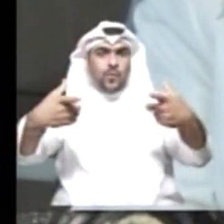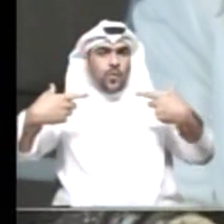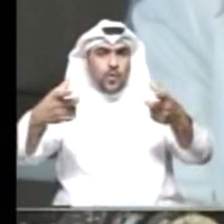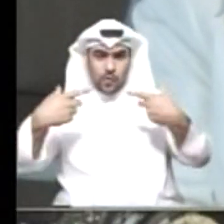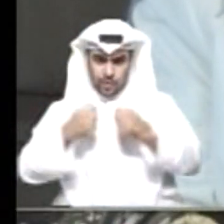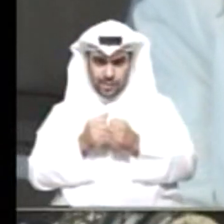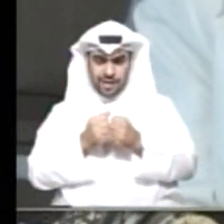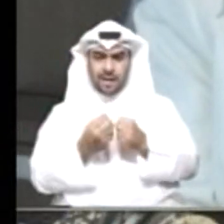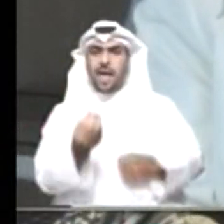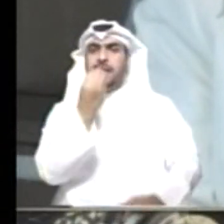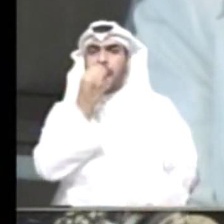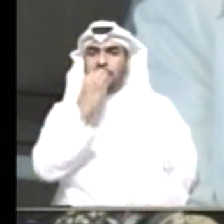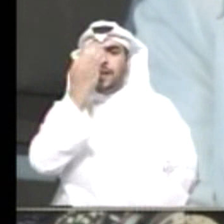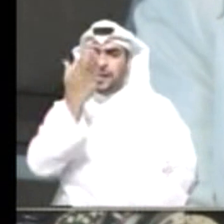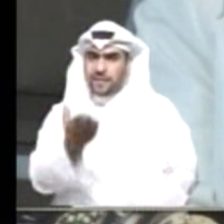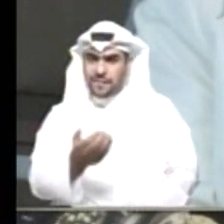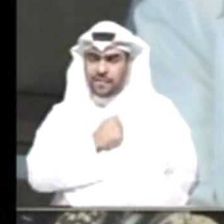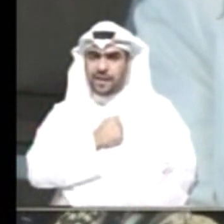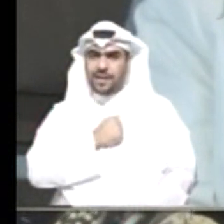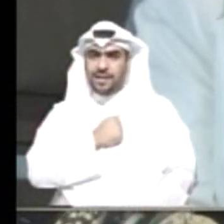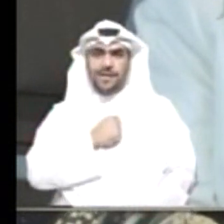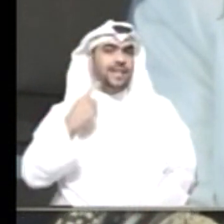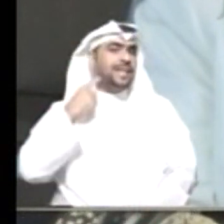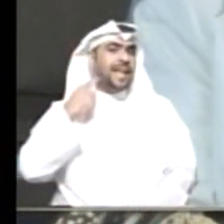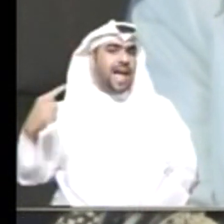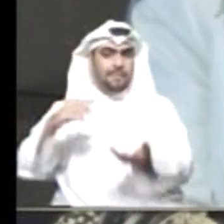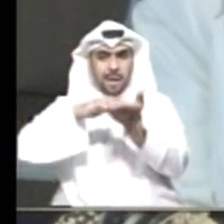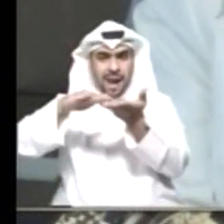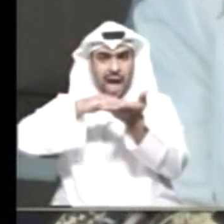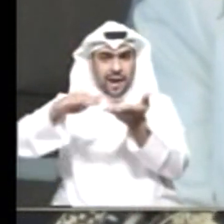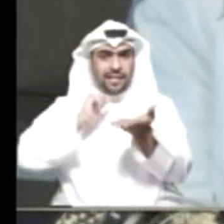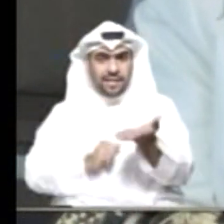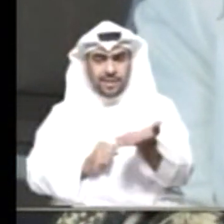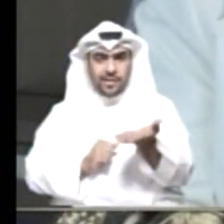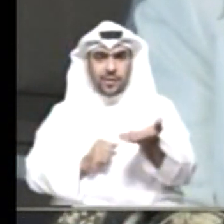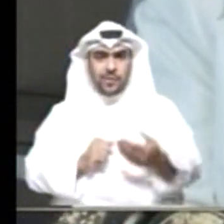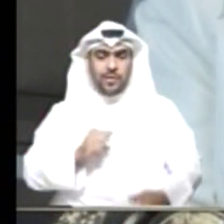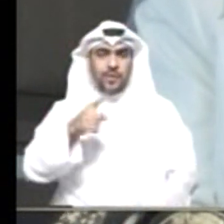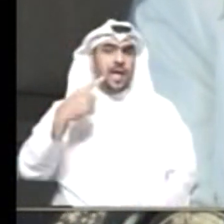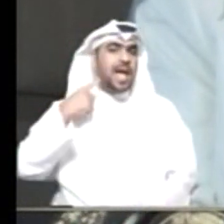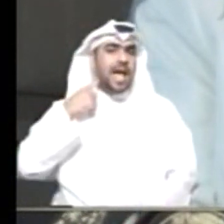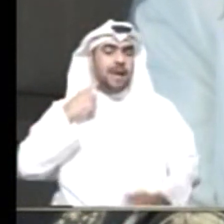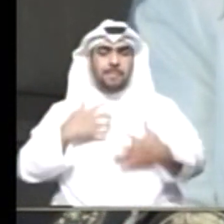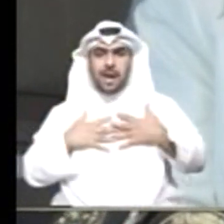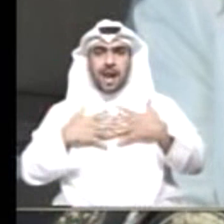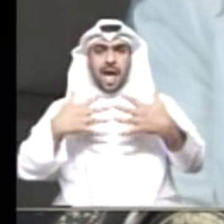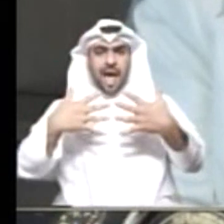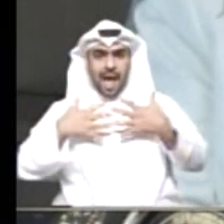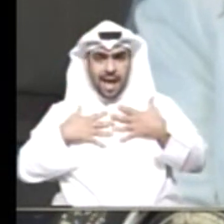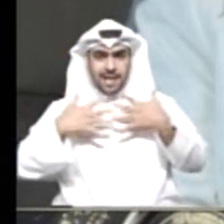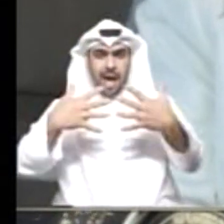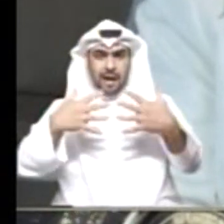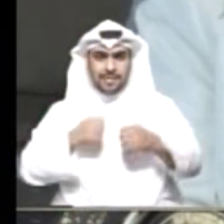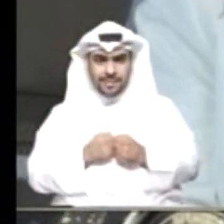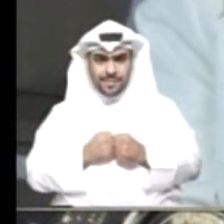والتغذية، عندنا علم البيولوجيا، العلوم البيولوجية، عندنا علم الأحياء الدقيقة الميكروبيولوجي،